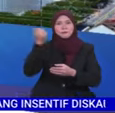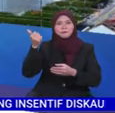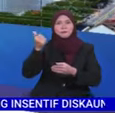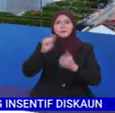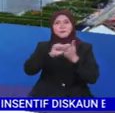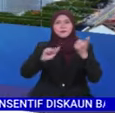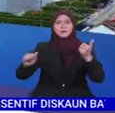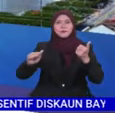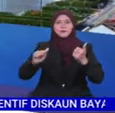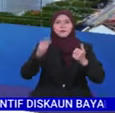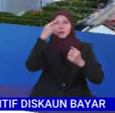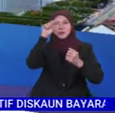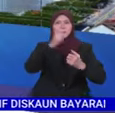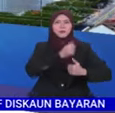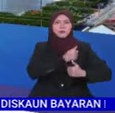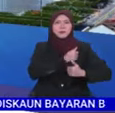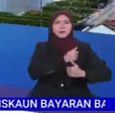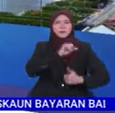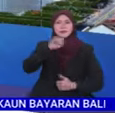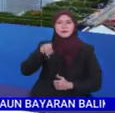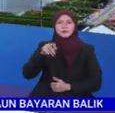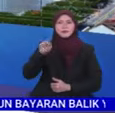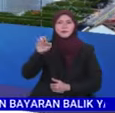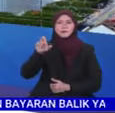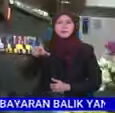pendukung Askar wataniah